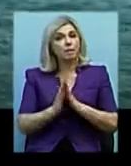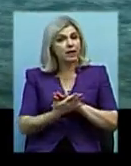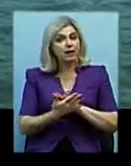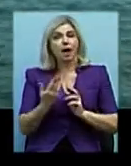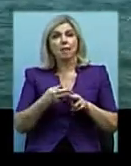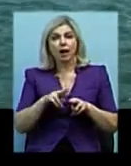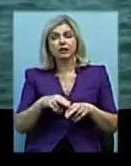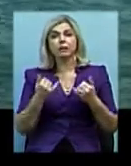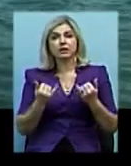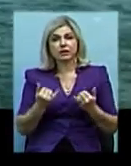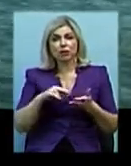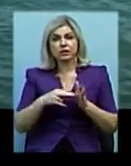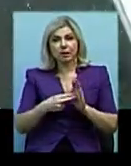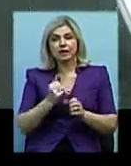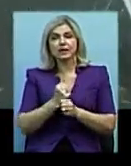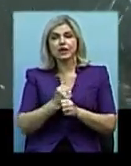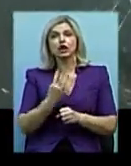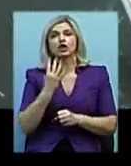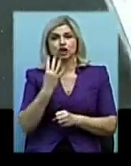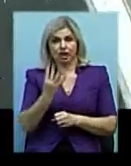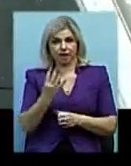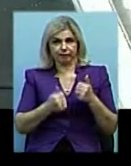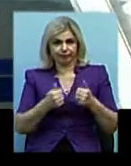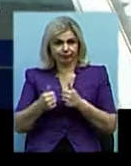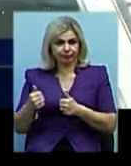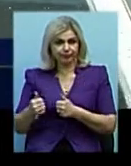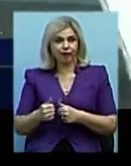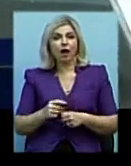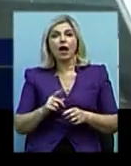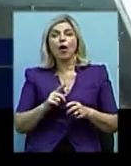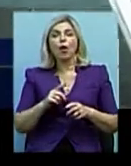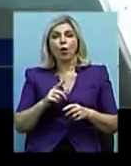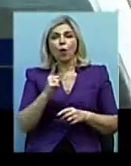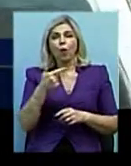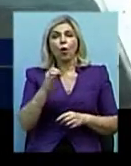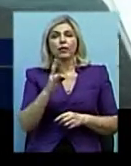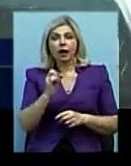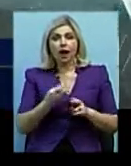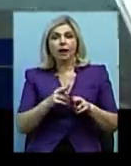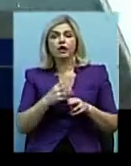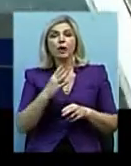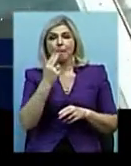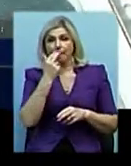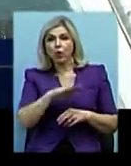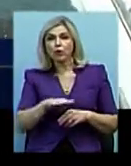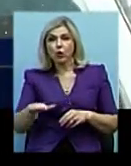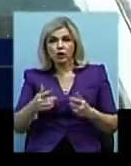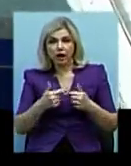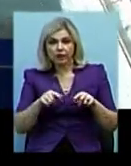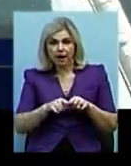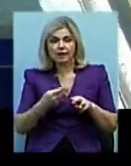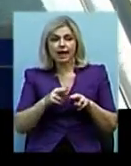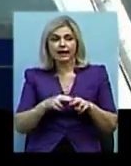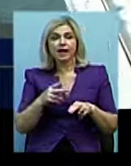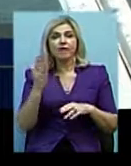заплановано виконати 4 гонки. Гонка полягає у молодших класах. Це «Оптиміст». Ось ці маленькі вітрила. Це